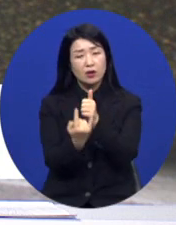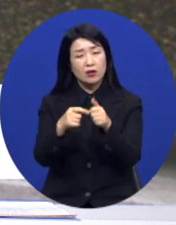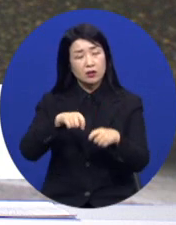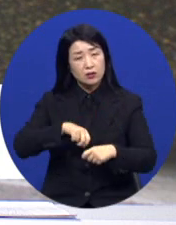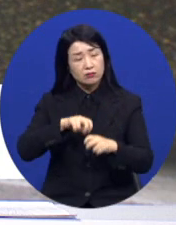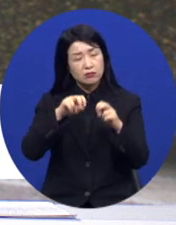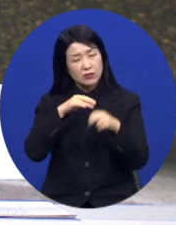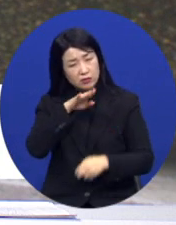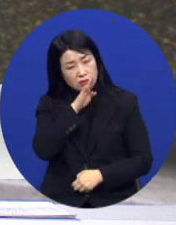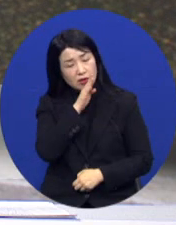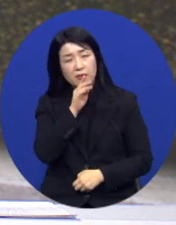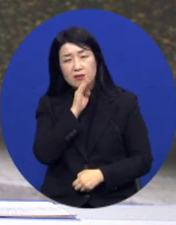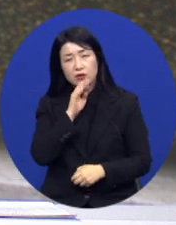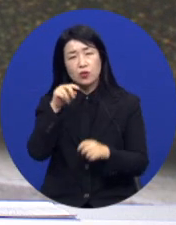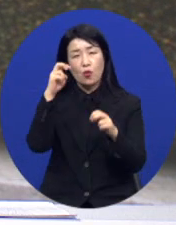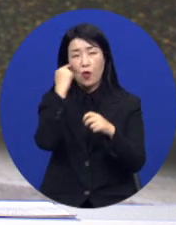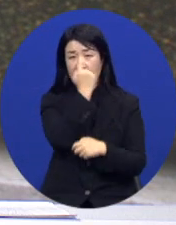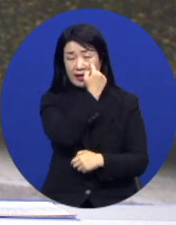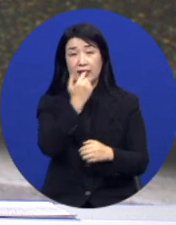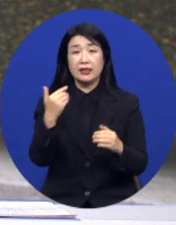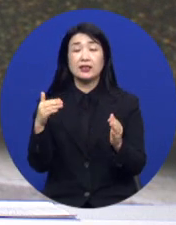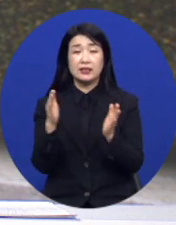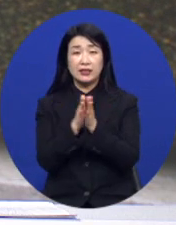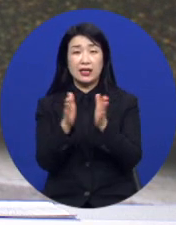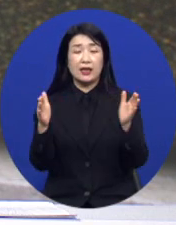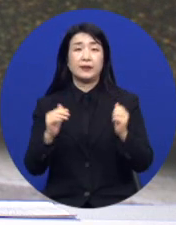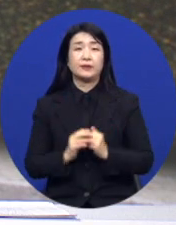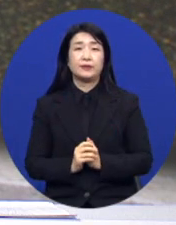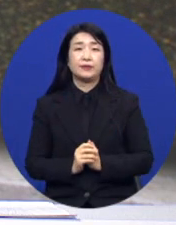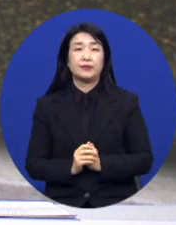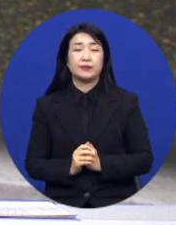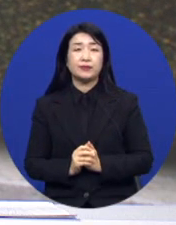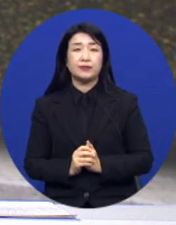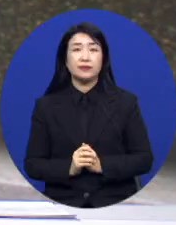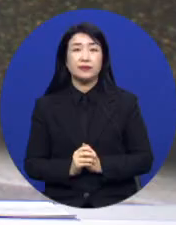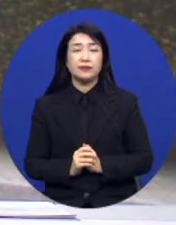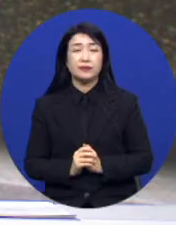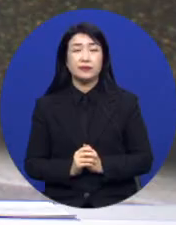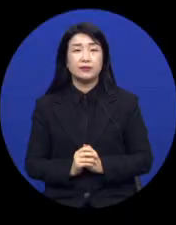사실관계 파악에 나섰습니다. 김찬영 기자입니다.